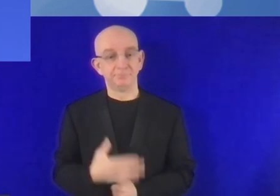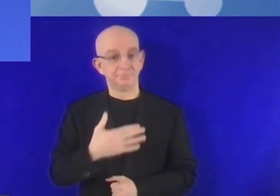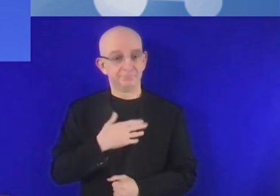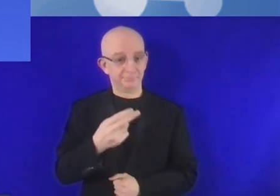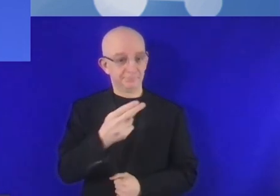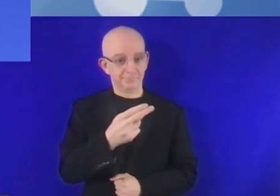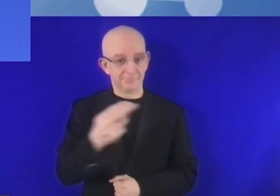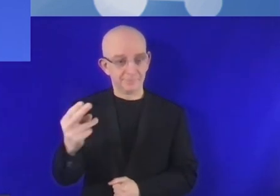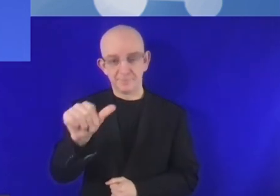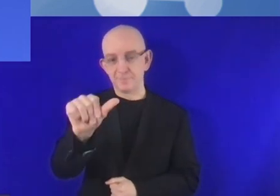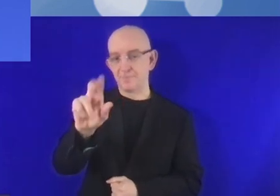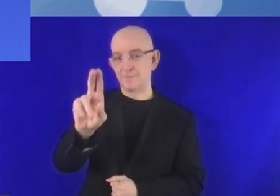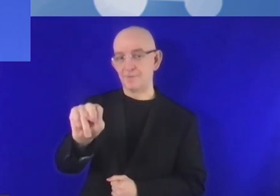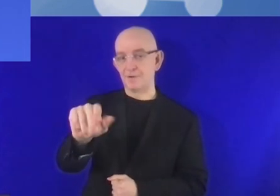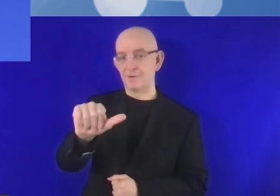Akpawu-Kamasa.